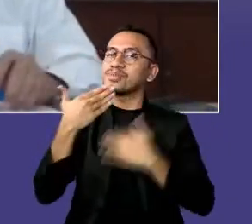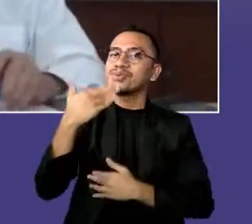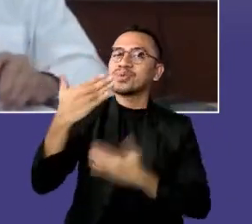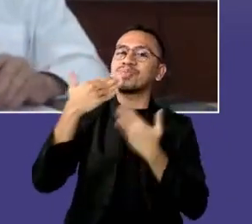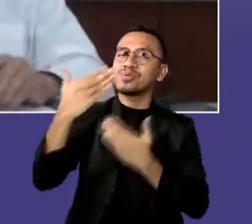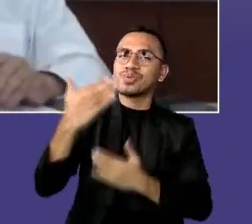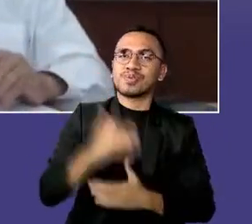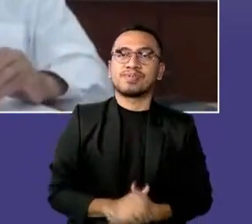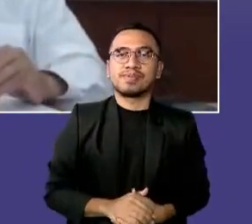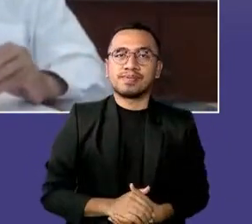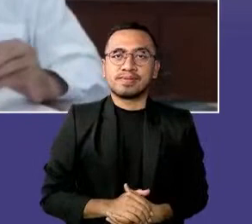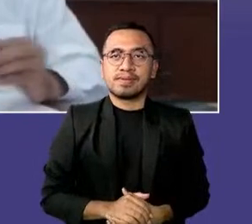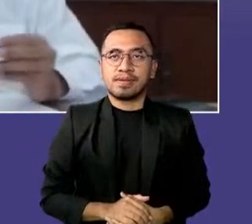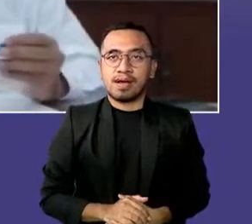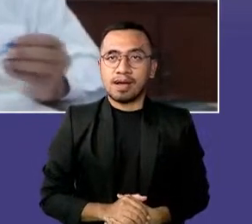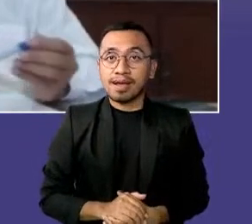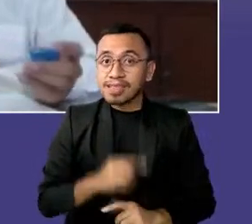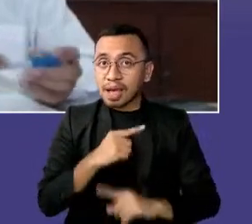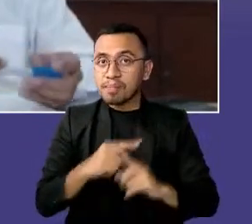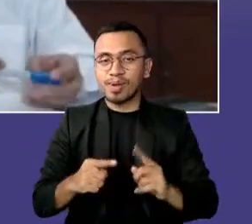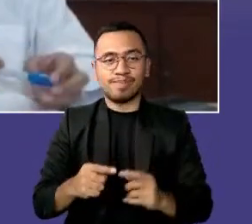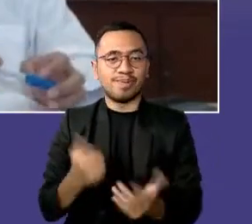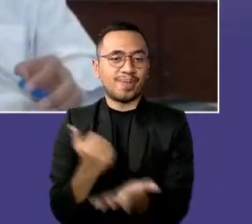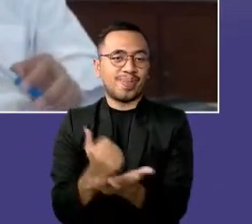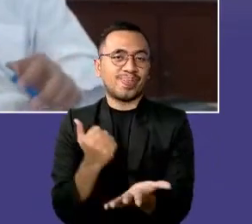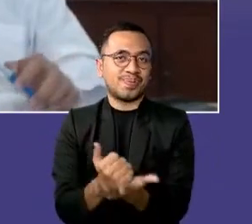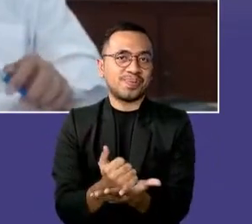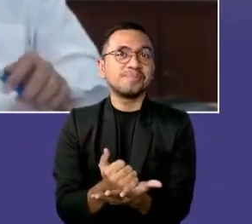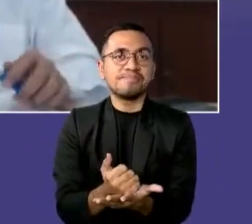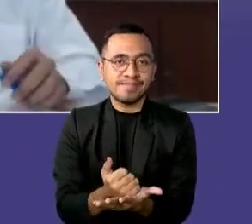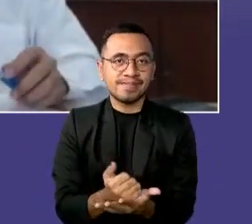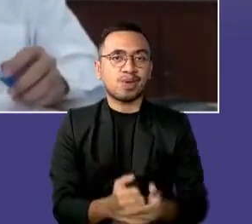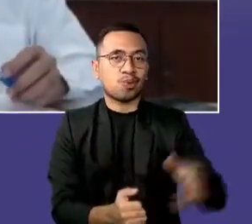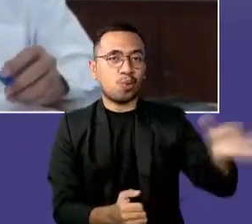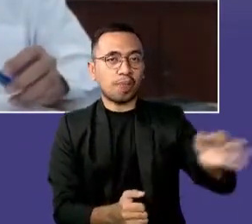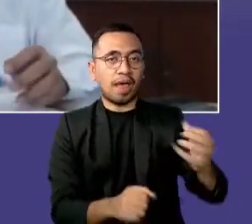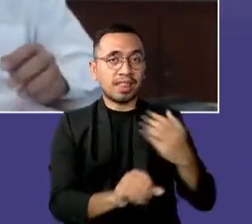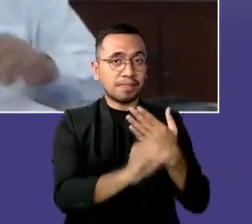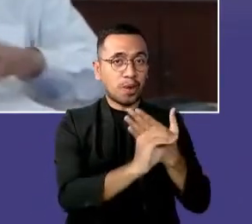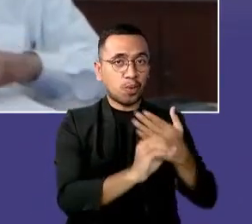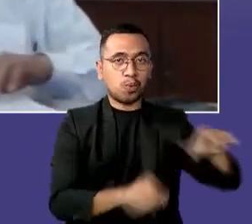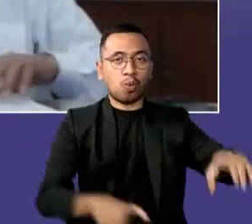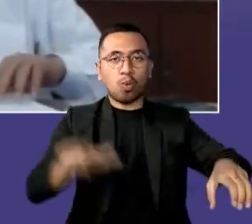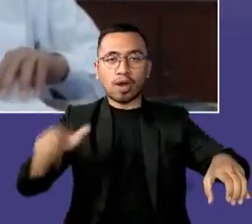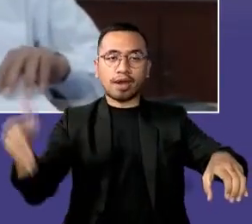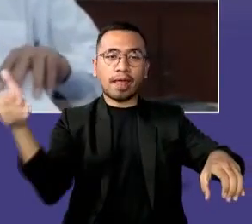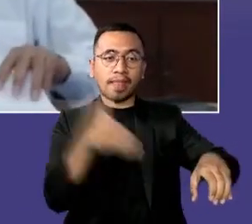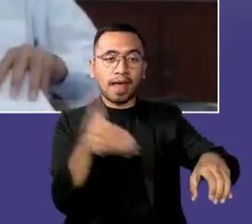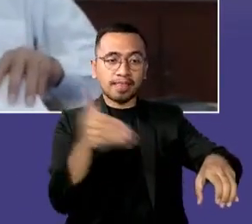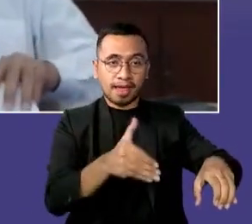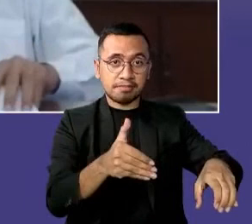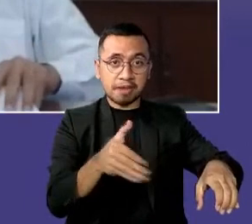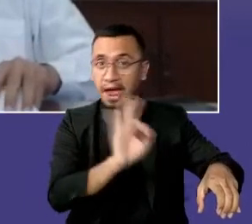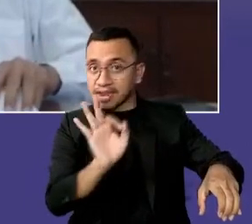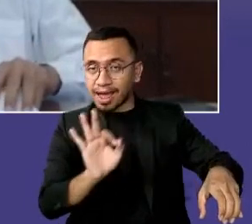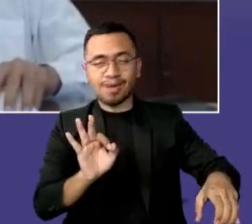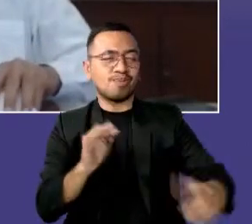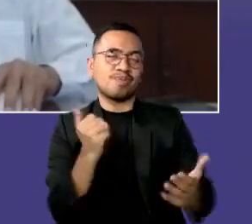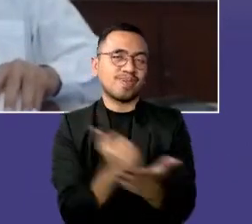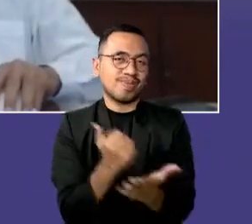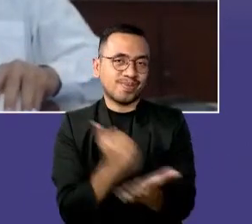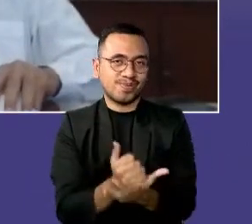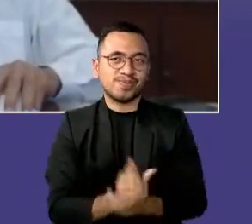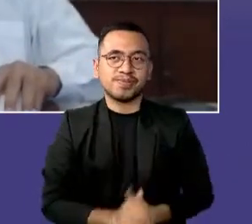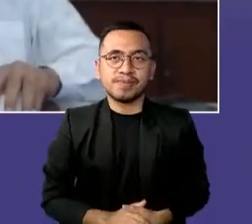ya 100% bahwa tidak ada mobilitas yang masuk ke Temanggung nah ini gimana dengan kontrol pelaku perjalanan disana dan prosedur apa nih yang harus